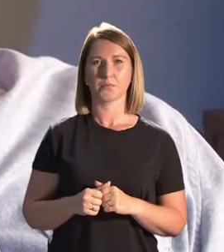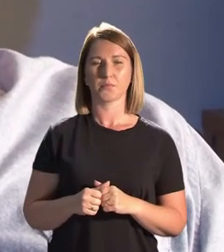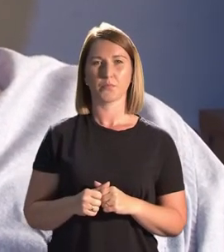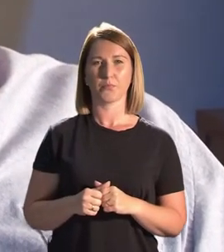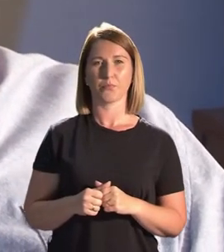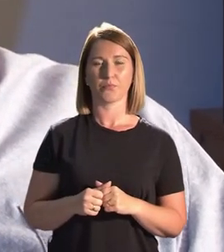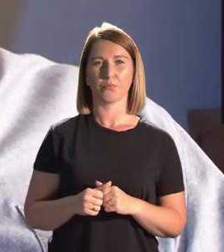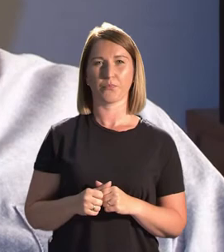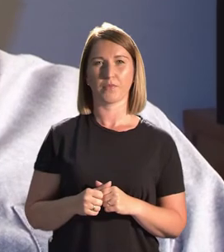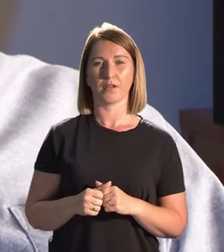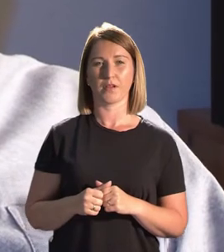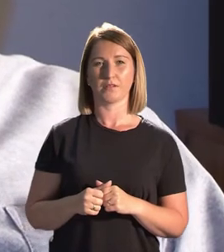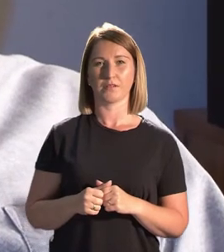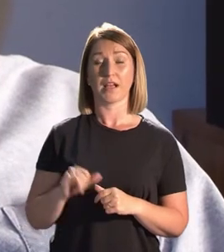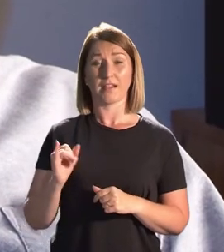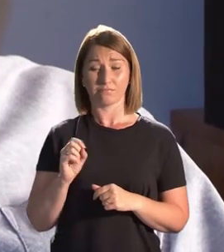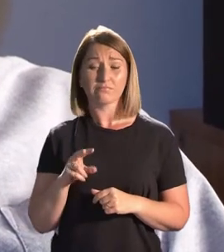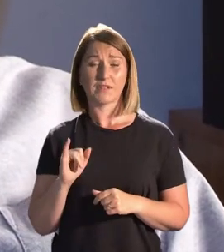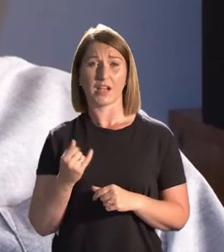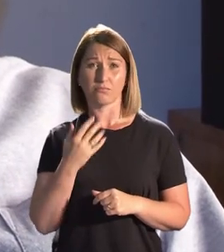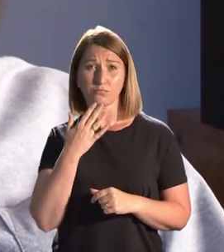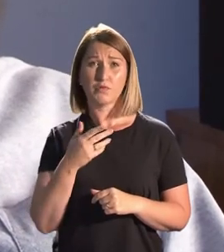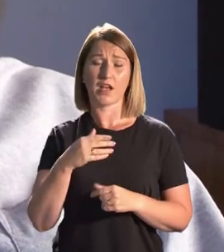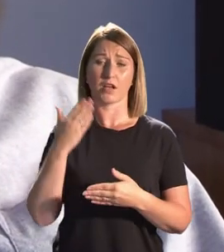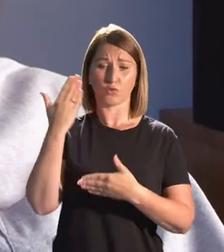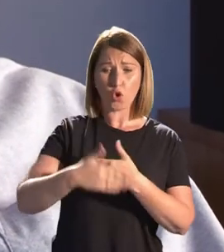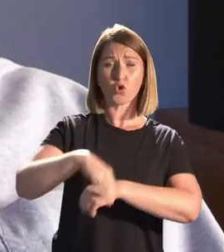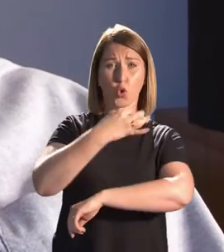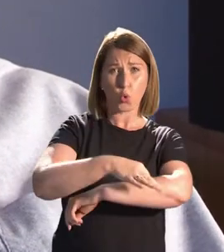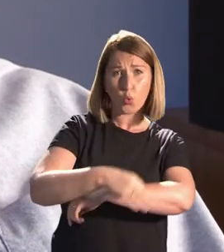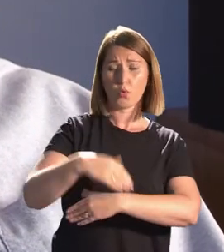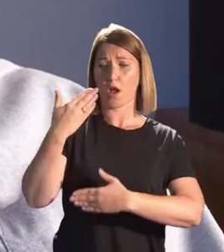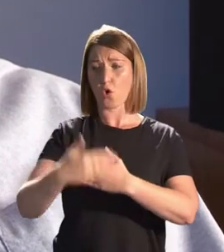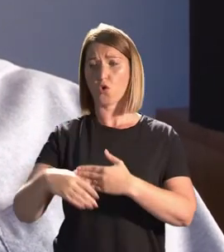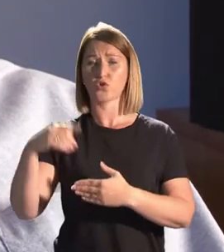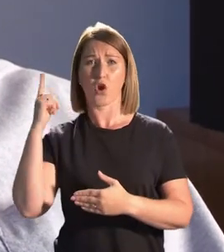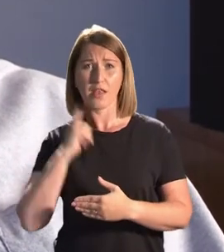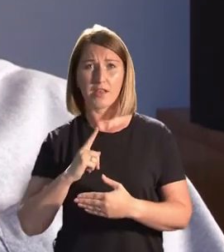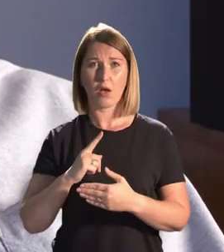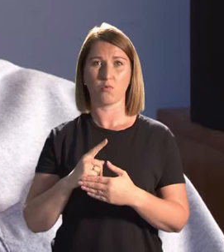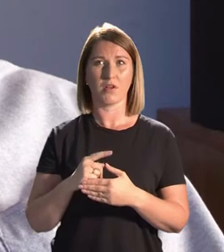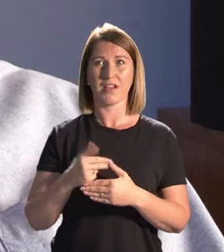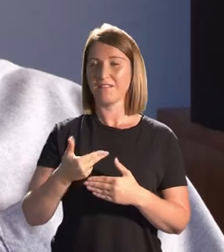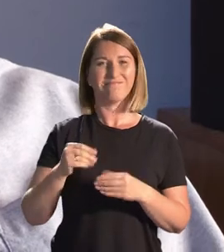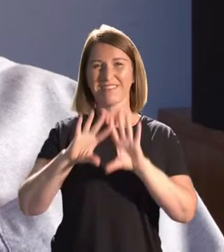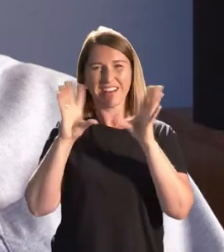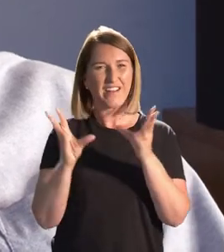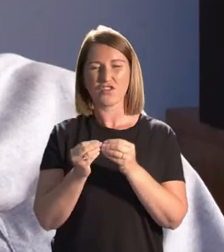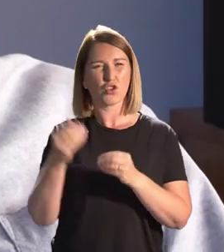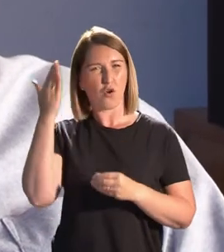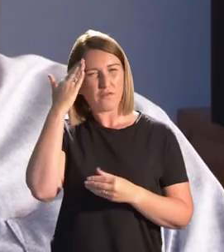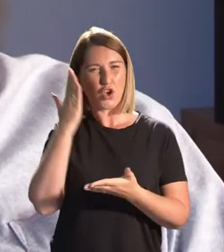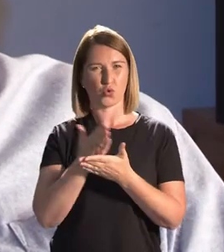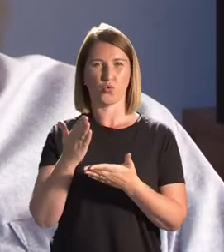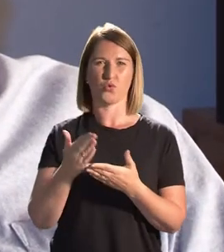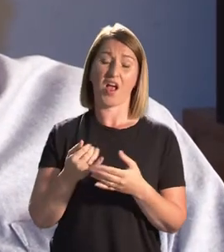tym, tak jak mówię, po studiach, po szkole średniej i jeszcze mam wątpliwości, a niektórzy amatorzy